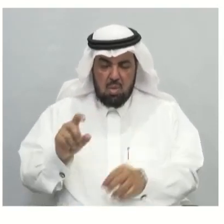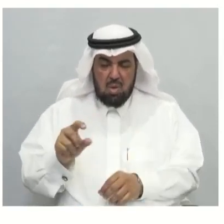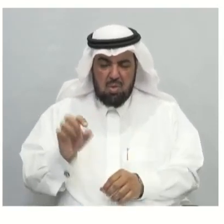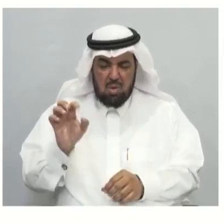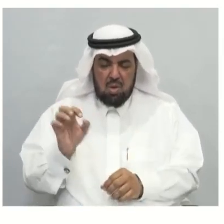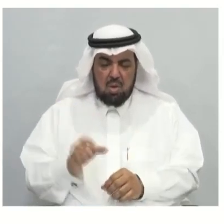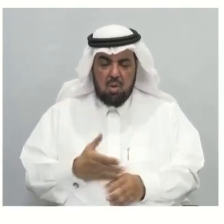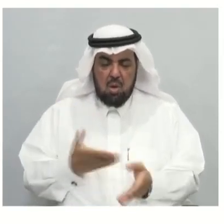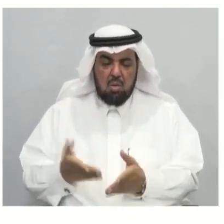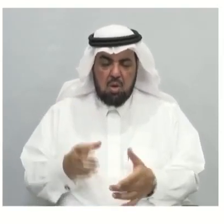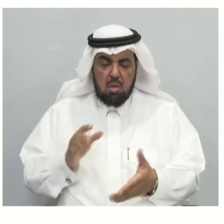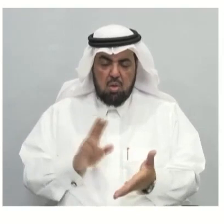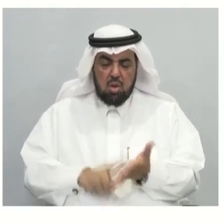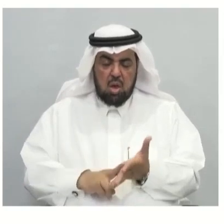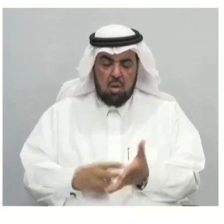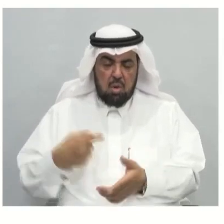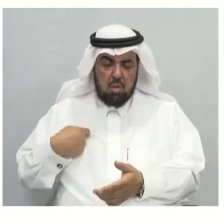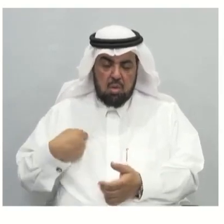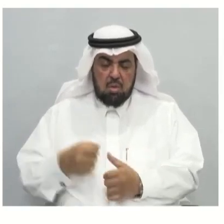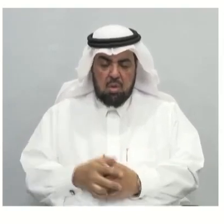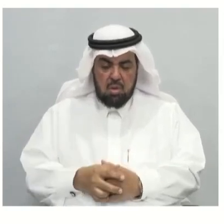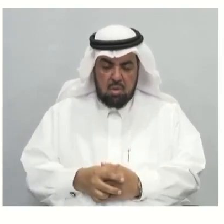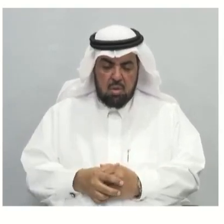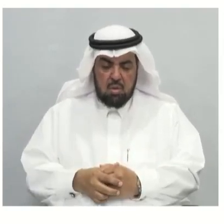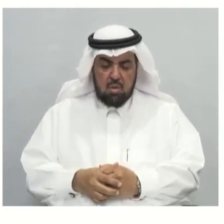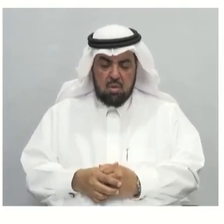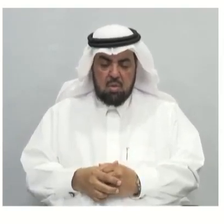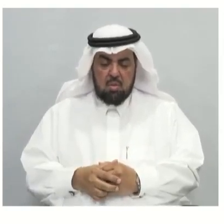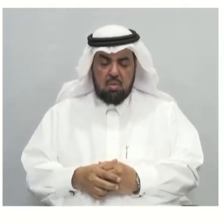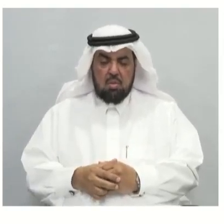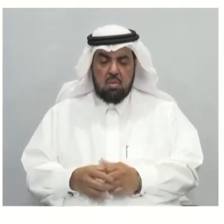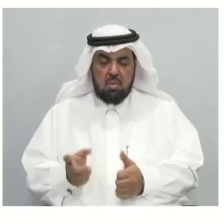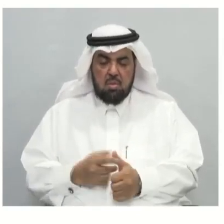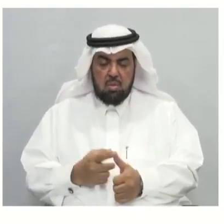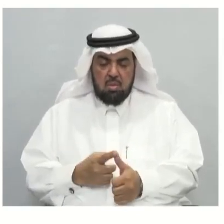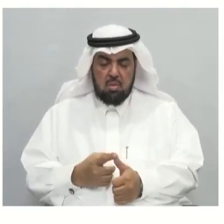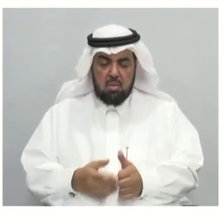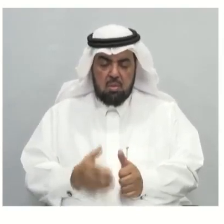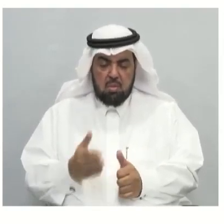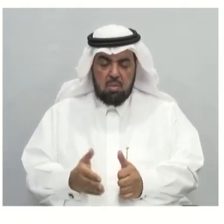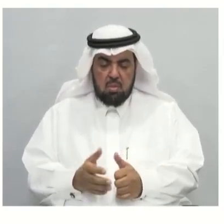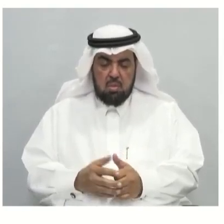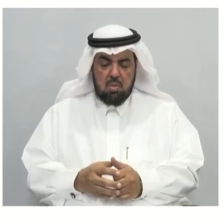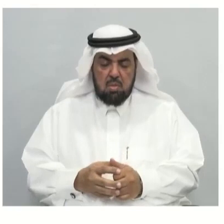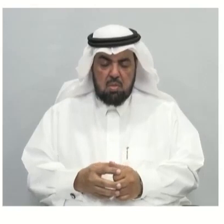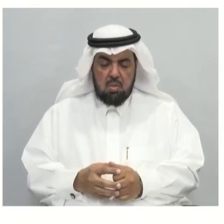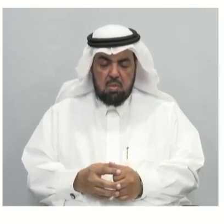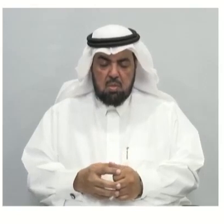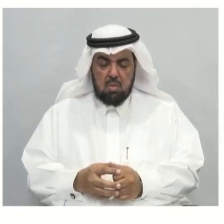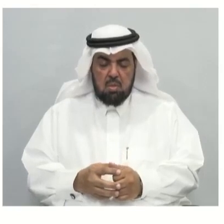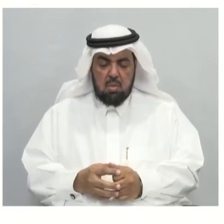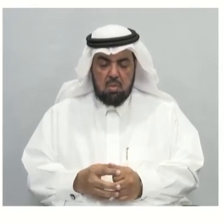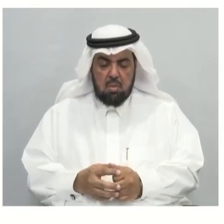ومخاطبته المستلمين باسمائهم هذه تكون في البدايه بعد ذلك ياتي